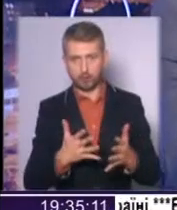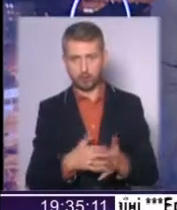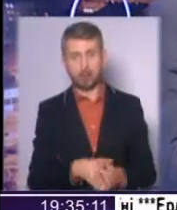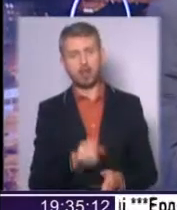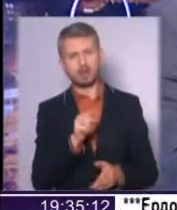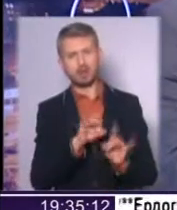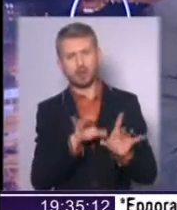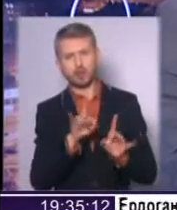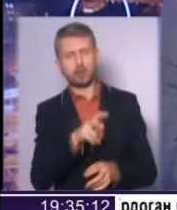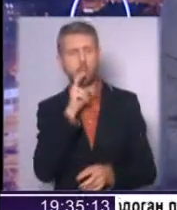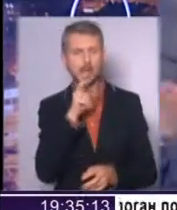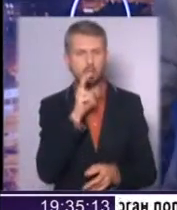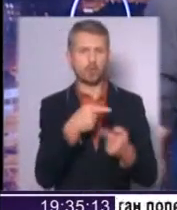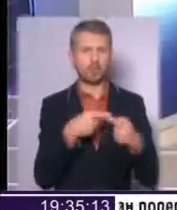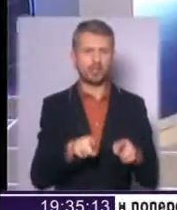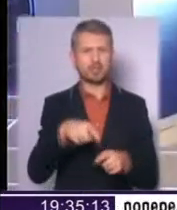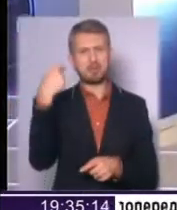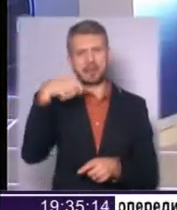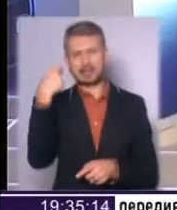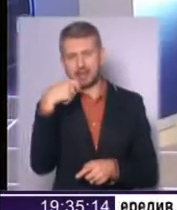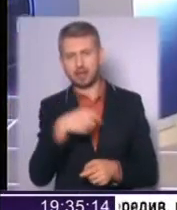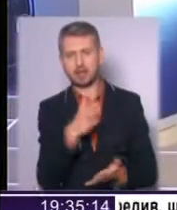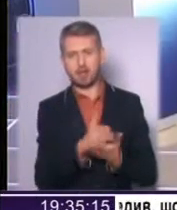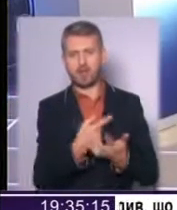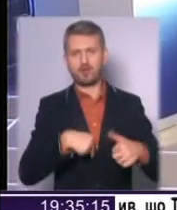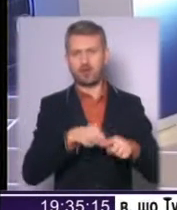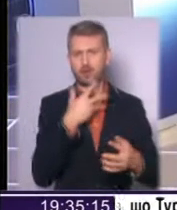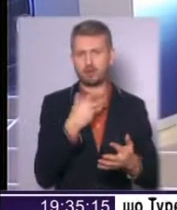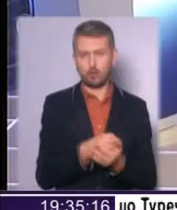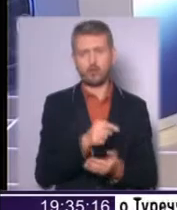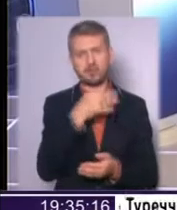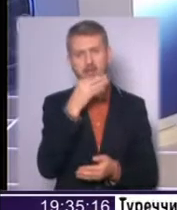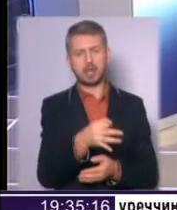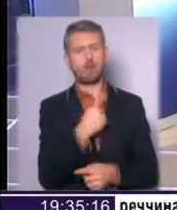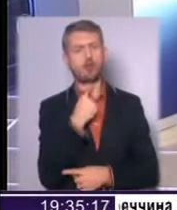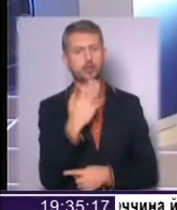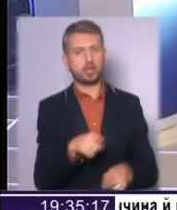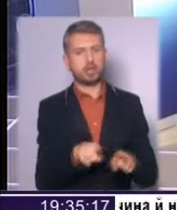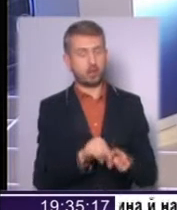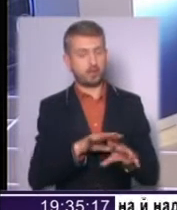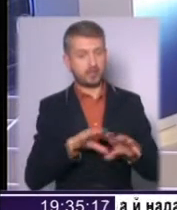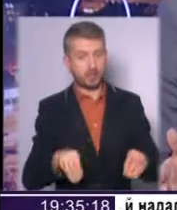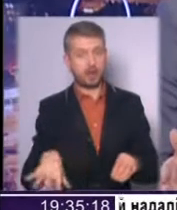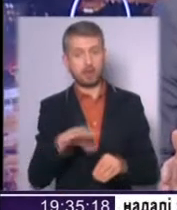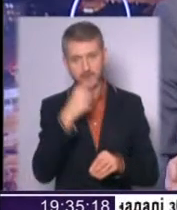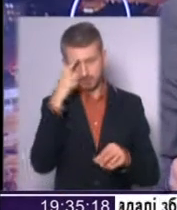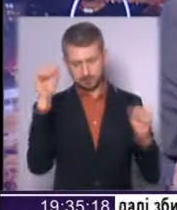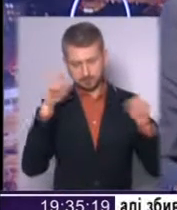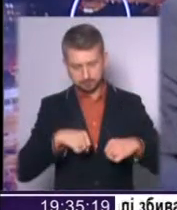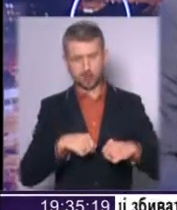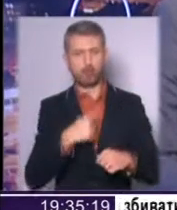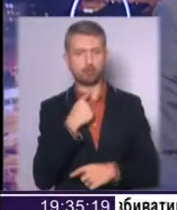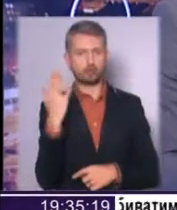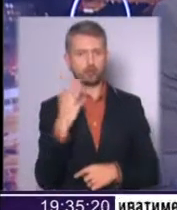нової поліції, який підпадає під люстрацію. Ну, взагалі. Тобто ми ще бачимо повністю відсутність